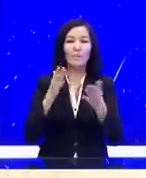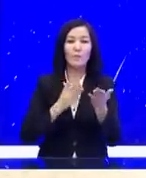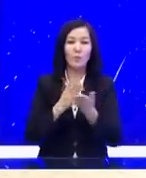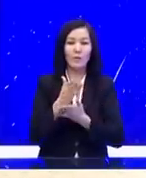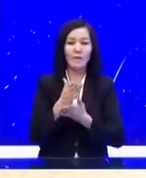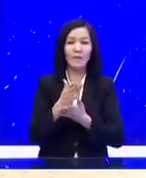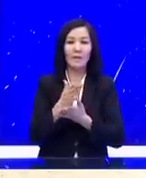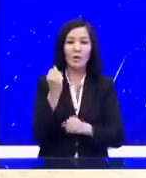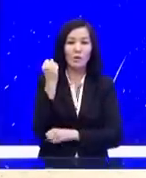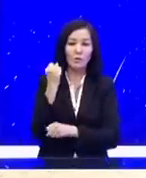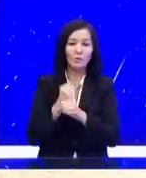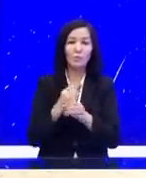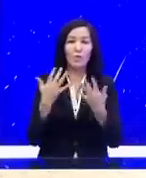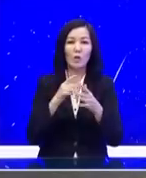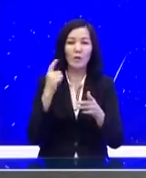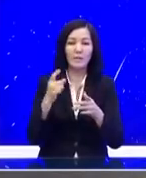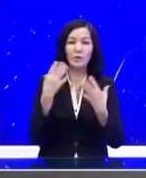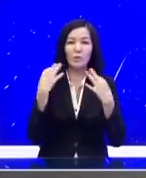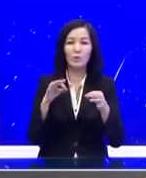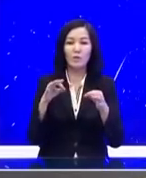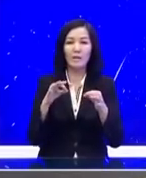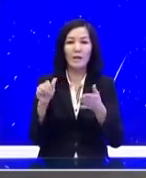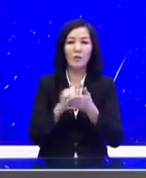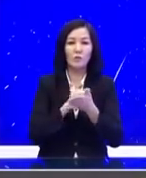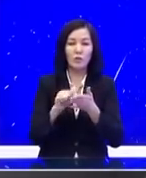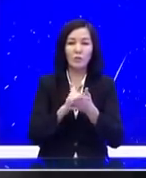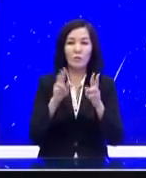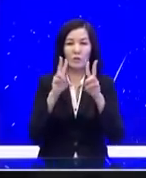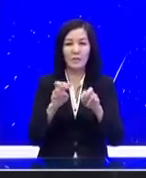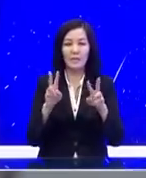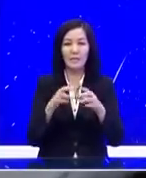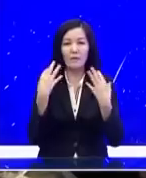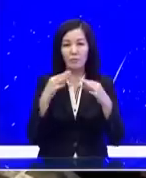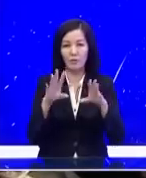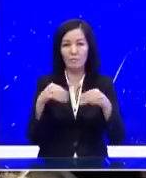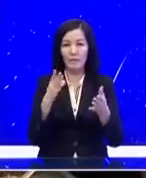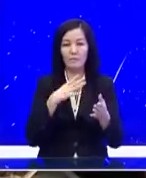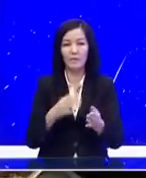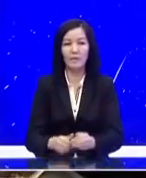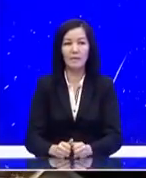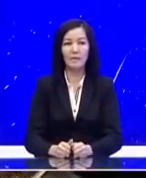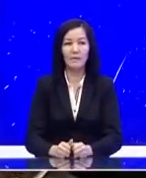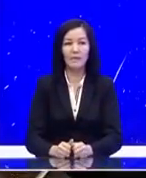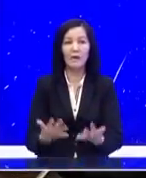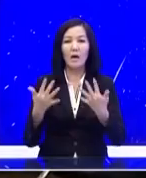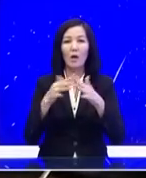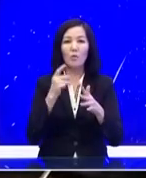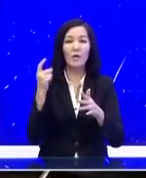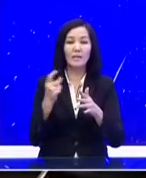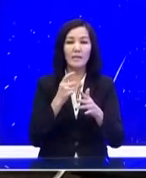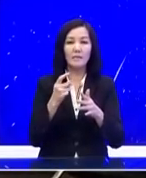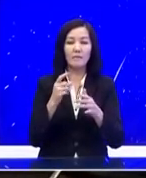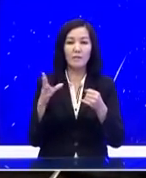жұмылдырылған жұмысшылардың әрқайсысы рұқсат қағаздары бойынша тексеріліп жіберіліп жатыр. Ен шаруа қожалығы термин